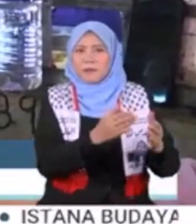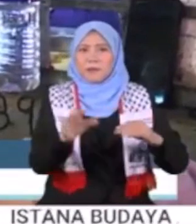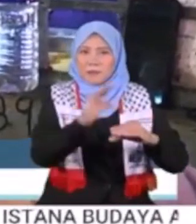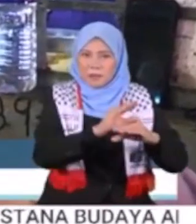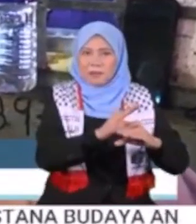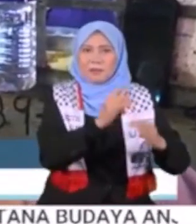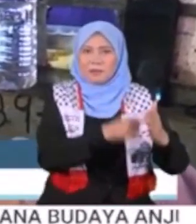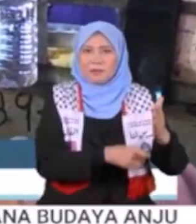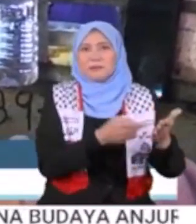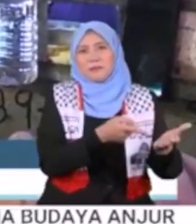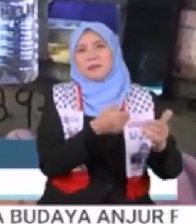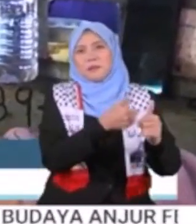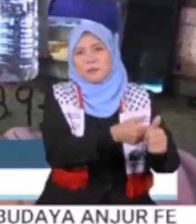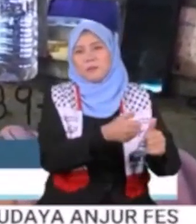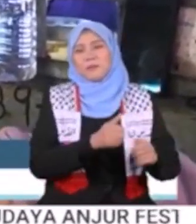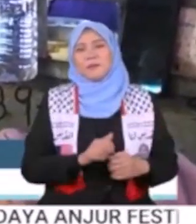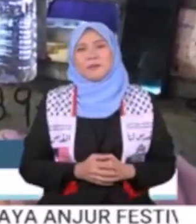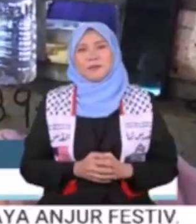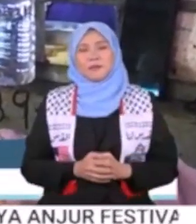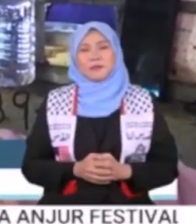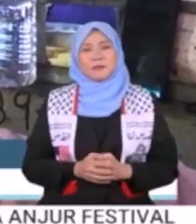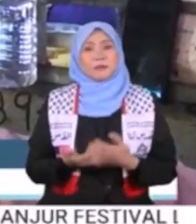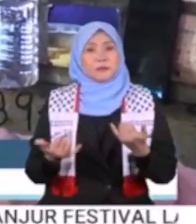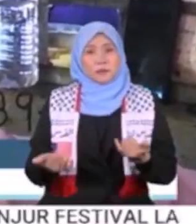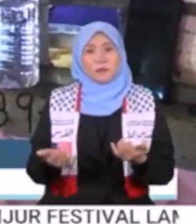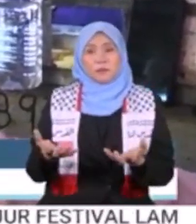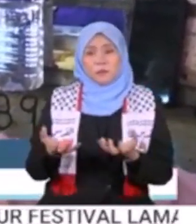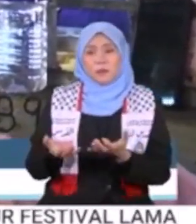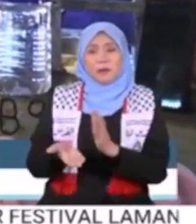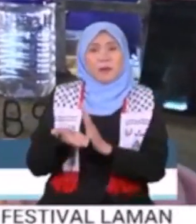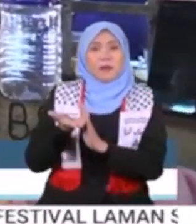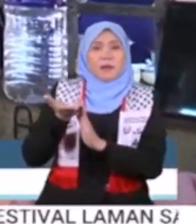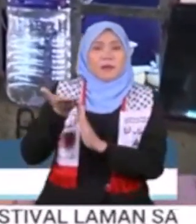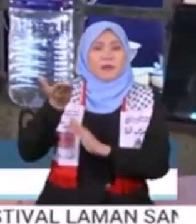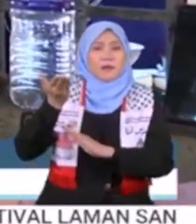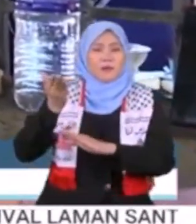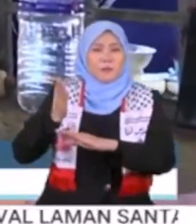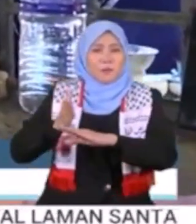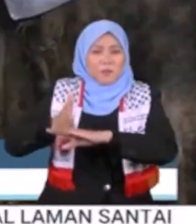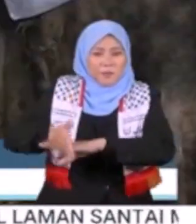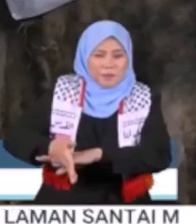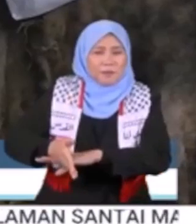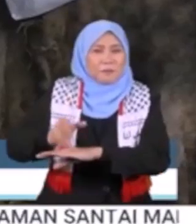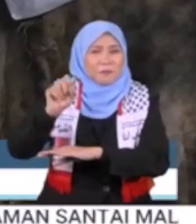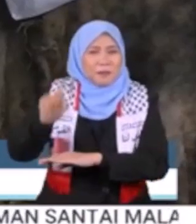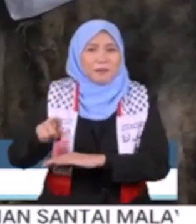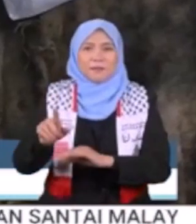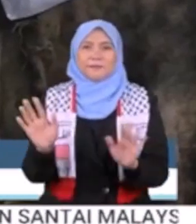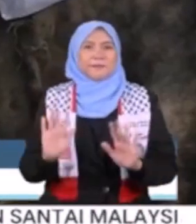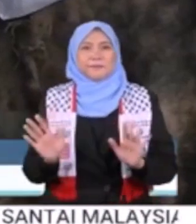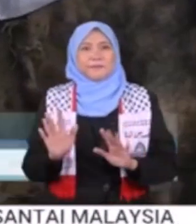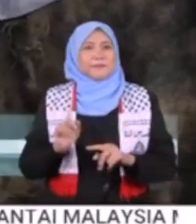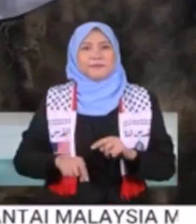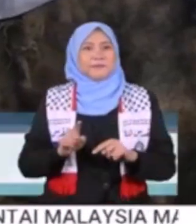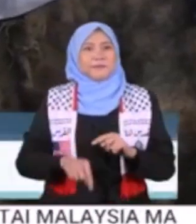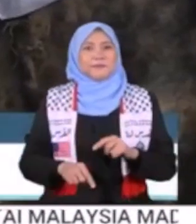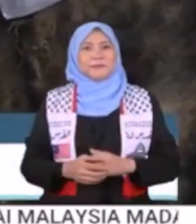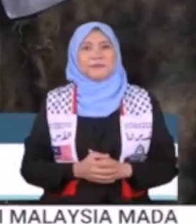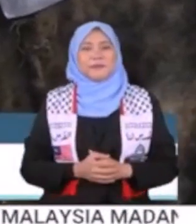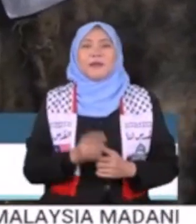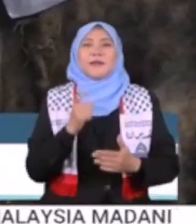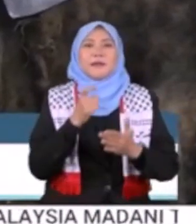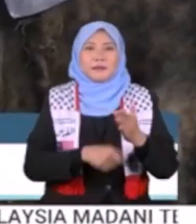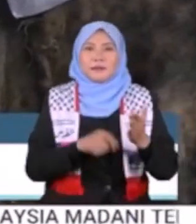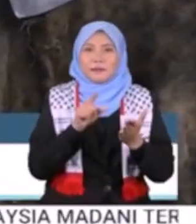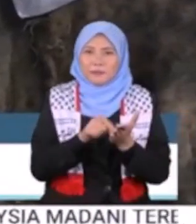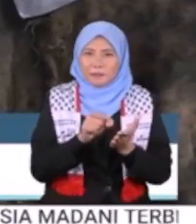juga tu bagi. Pasal apa sekarang kita nak cakap kita nak naik, kita melampau-lampau lah harga kan, tak boleh. Dalam masa ni harga ayam okey. So